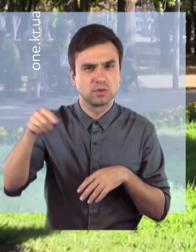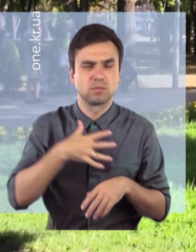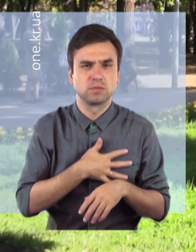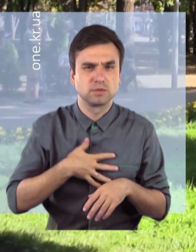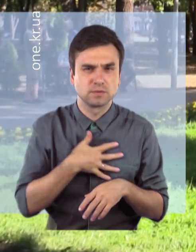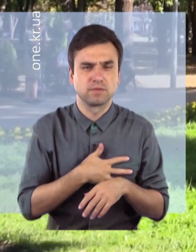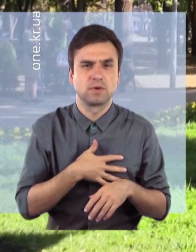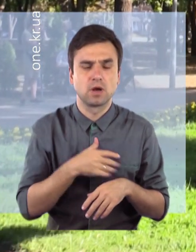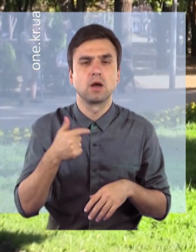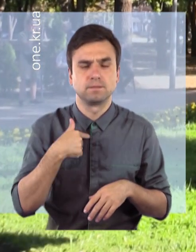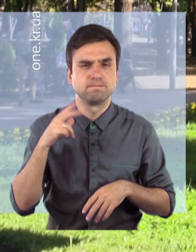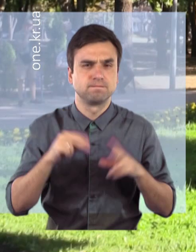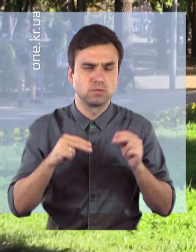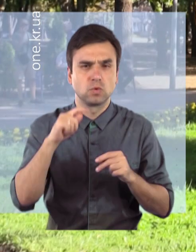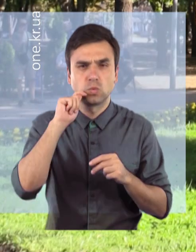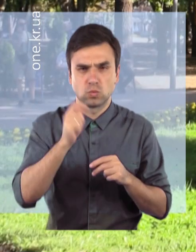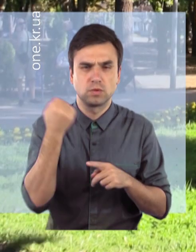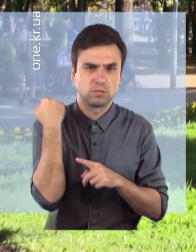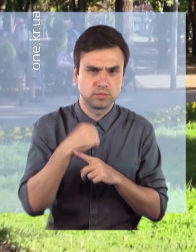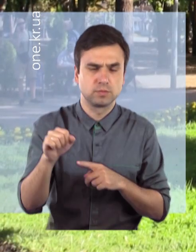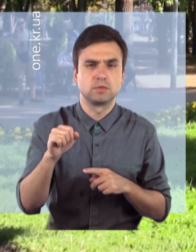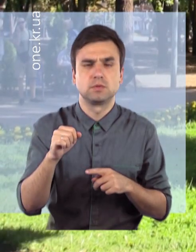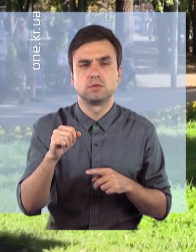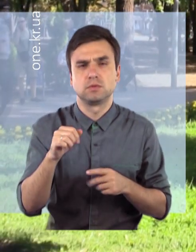буде, Україна буде жити.